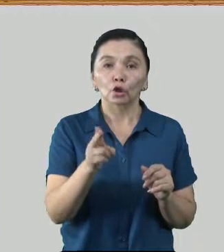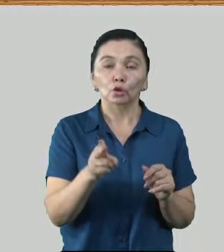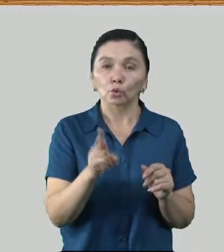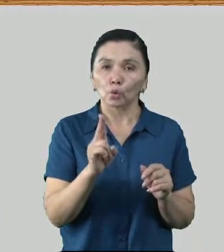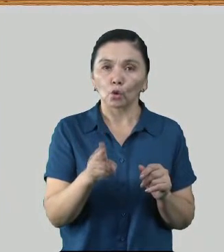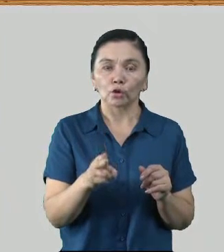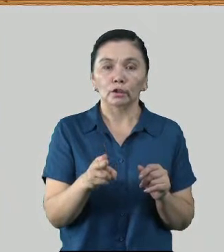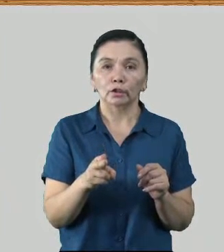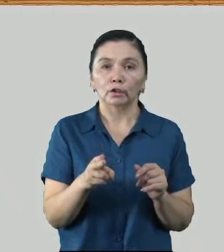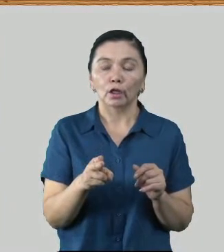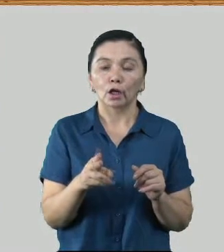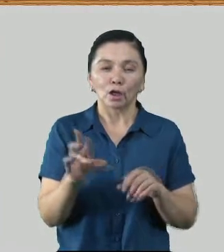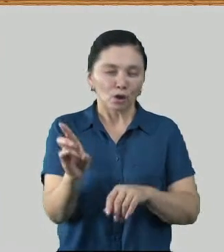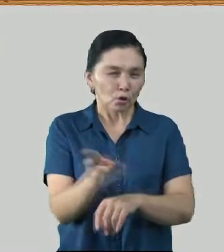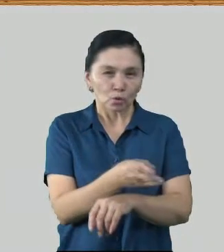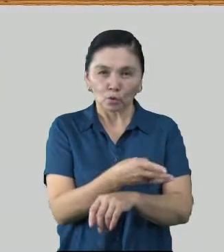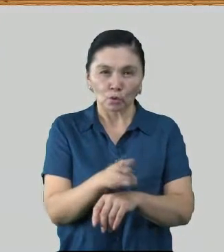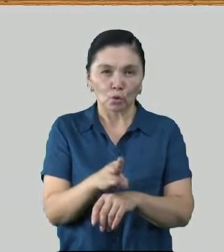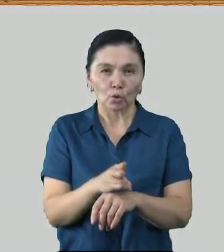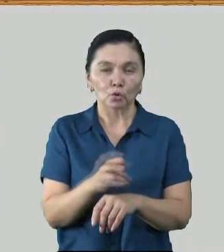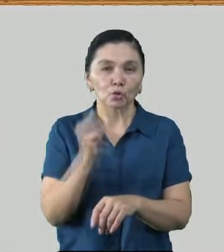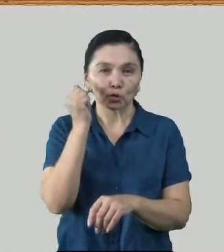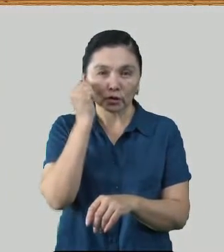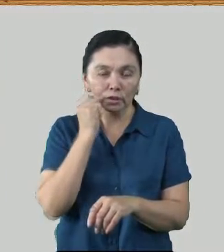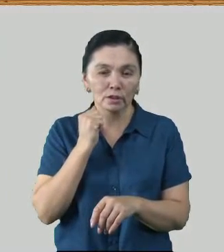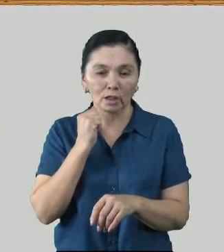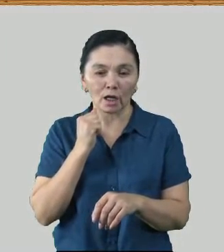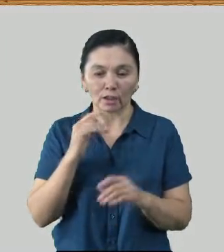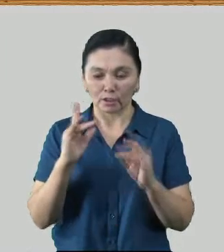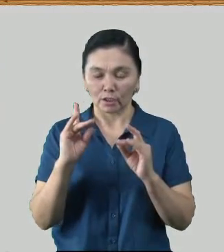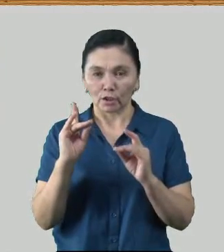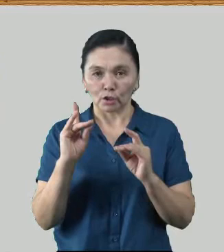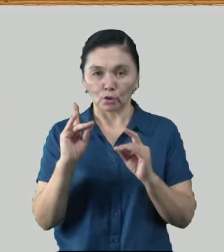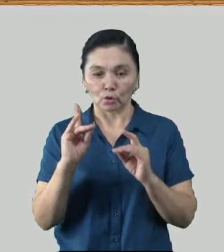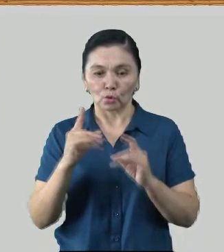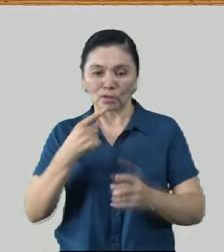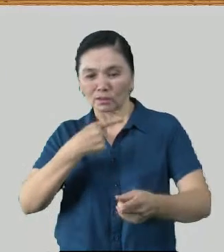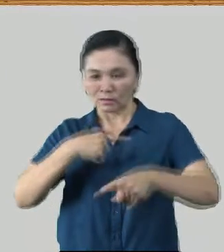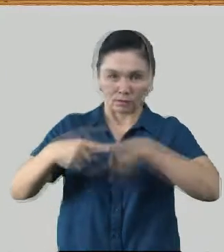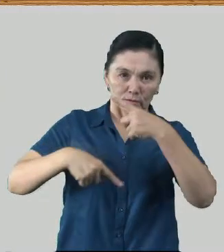Кто-то ночью старый стул спинкой вниз перевернул.